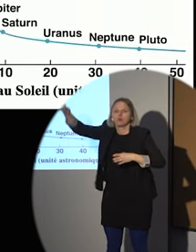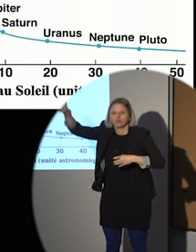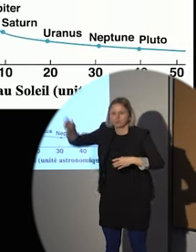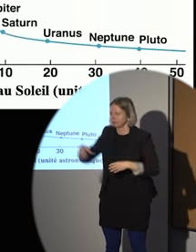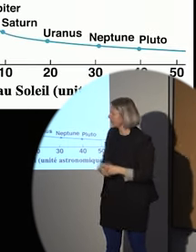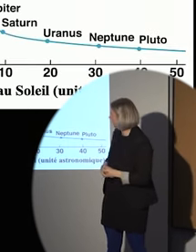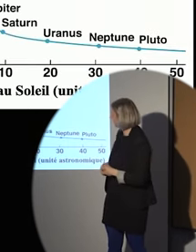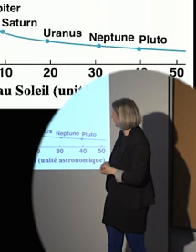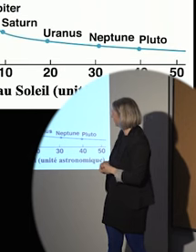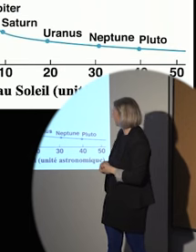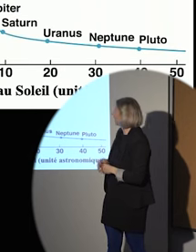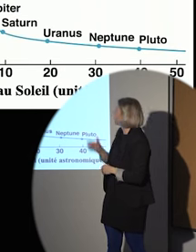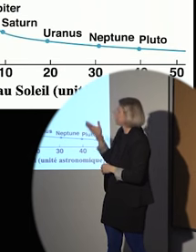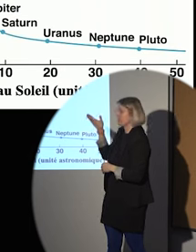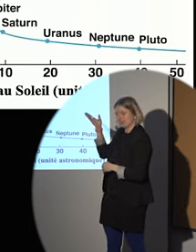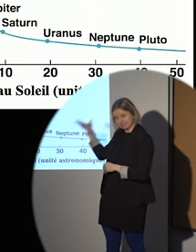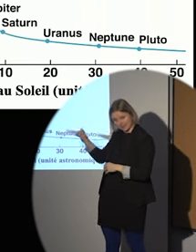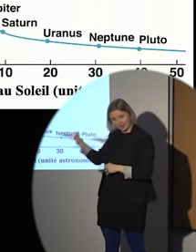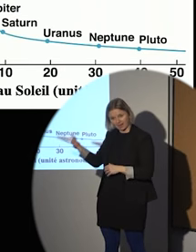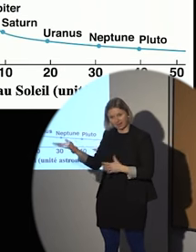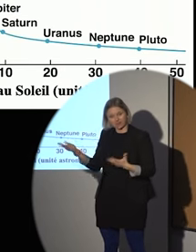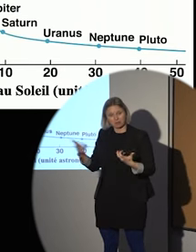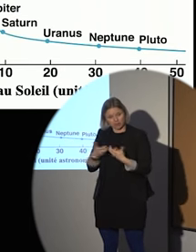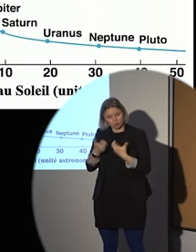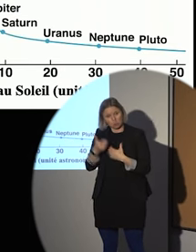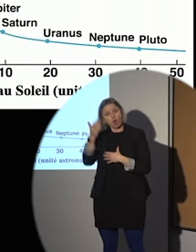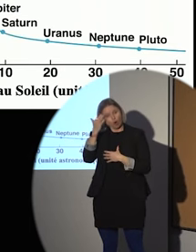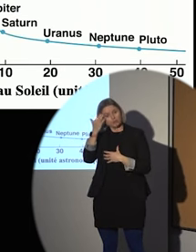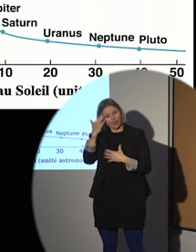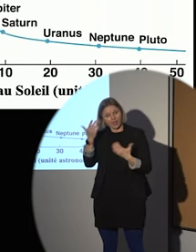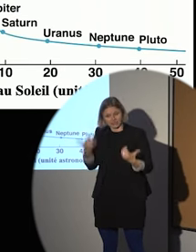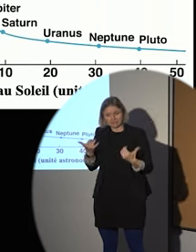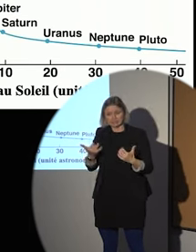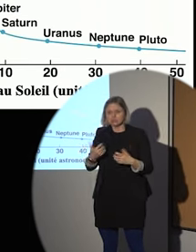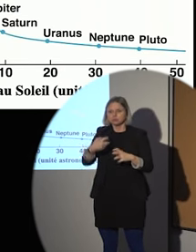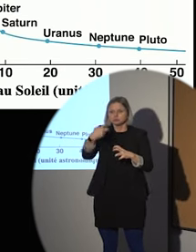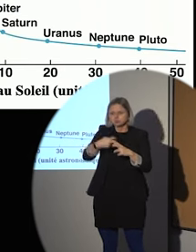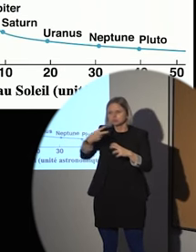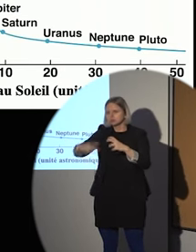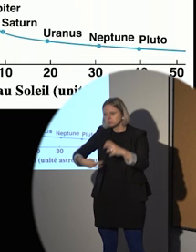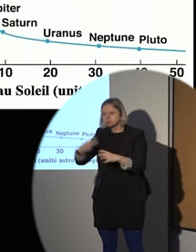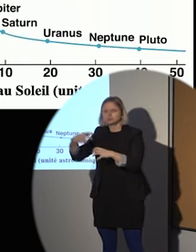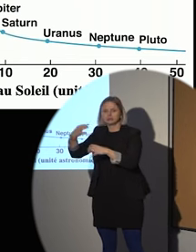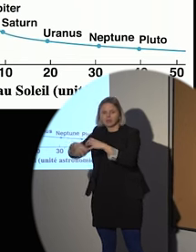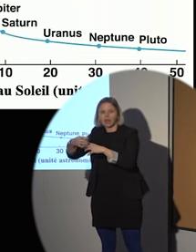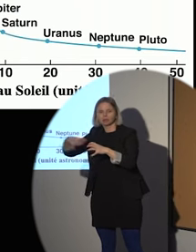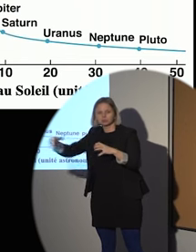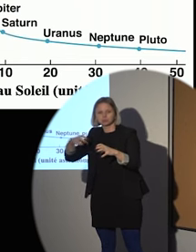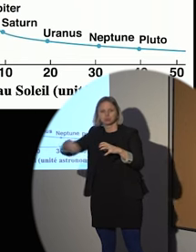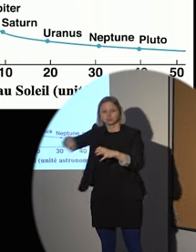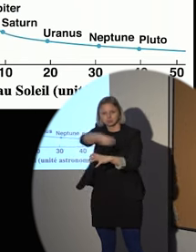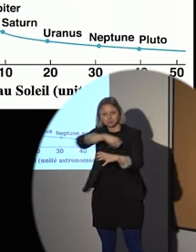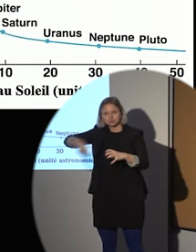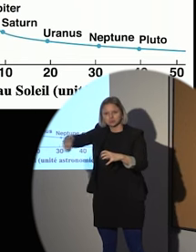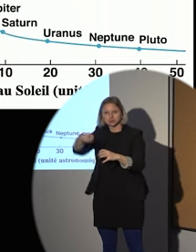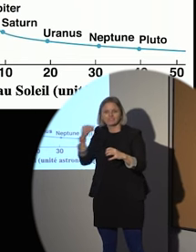problème. C'est juste qu'on connaît les vitesses des planètes et on connaît leur distance. Vous voyez